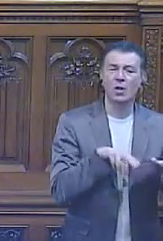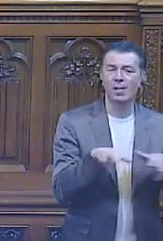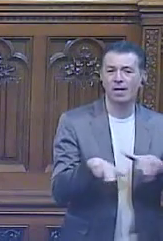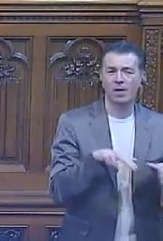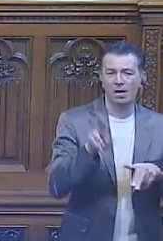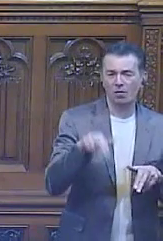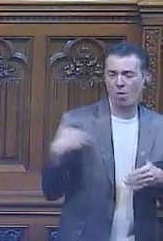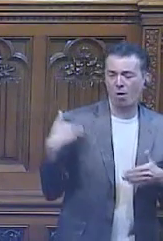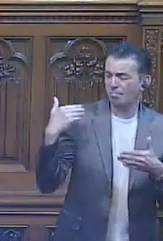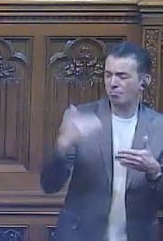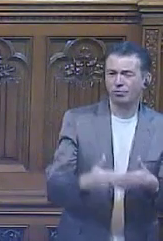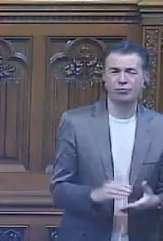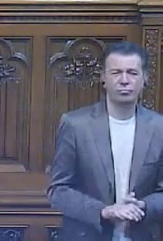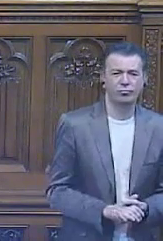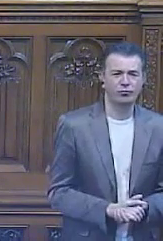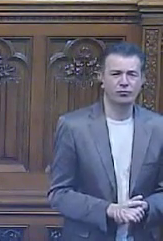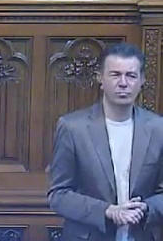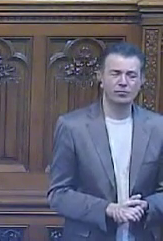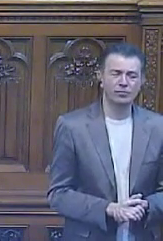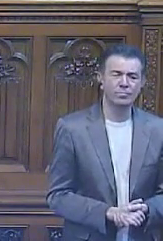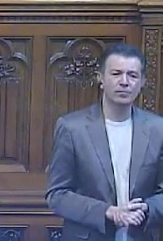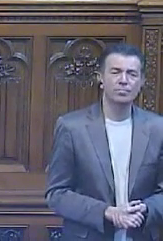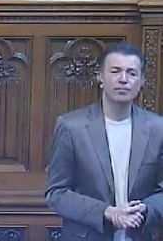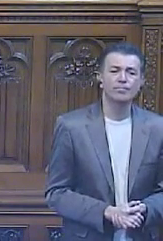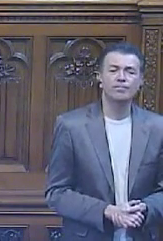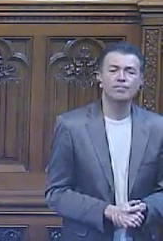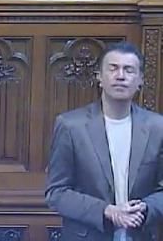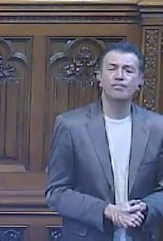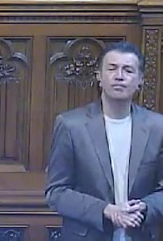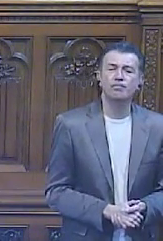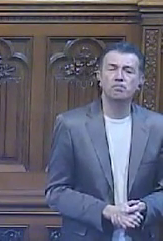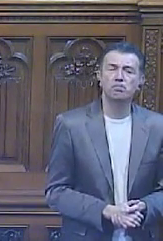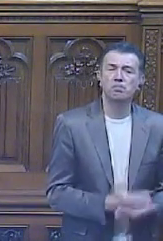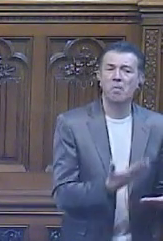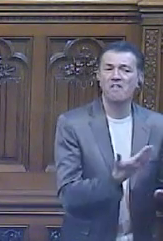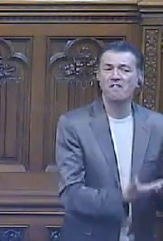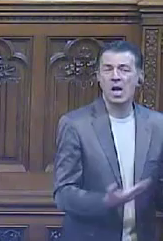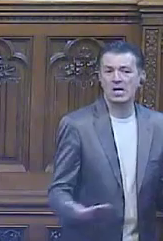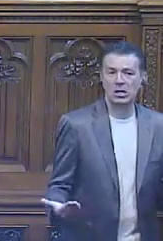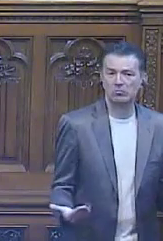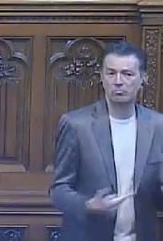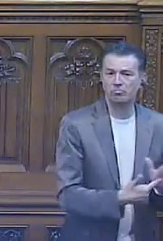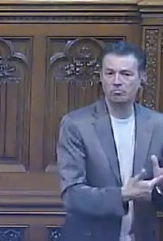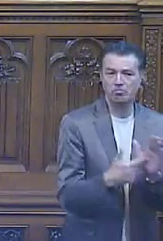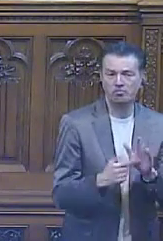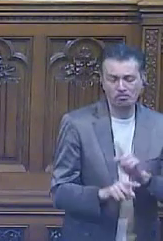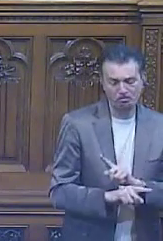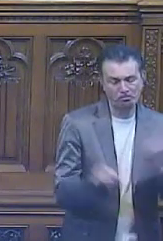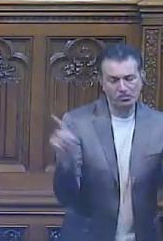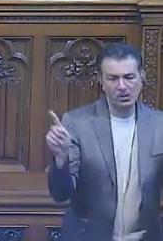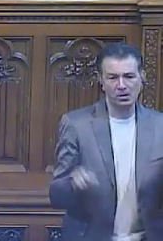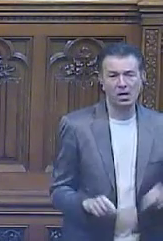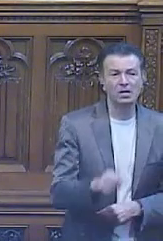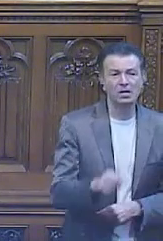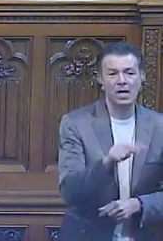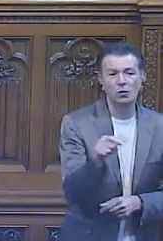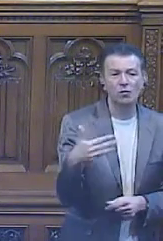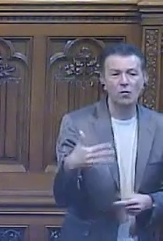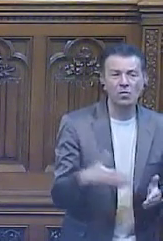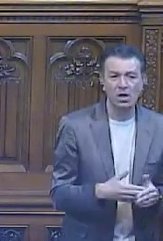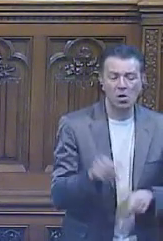Wien sein zu wollen, die es jemals gegeben hat, weil die Fakten sprechen eine andere Sprache.